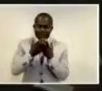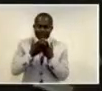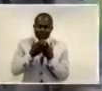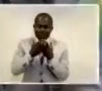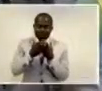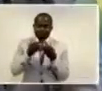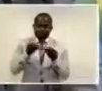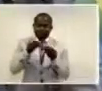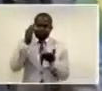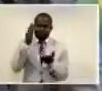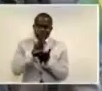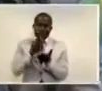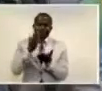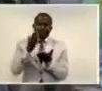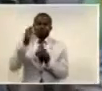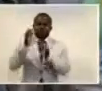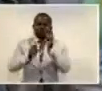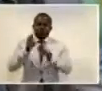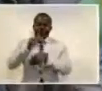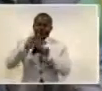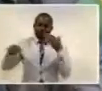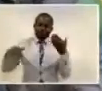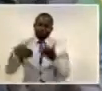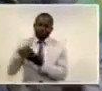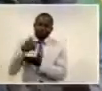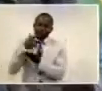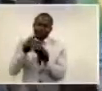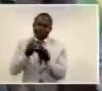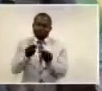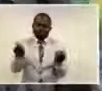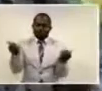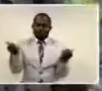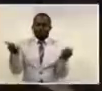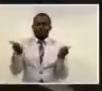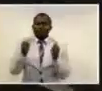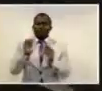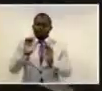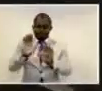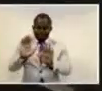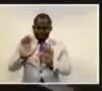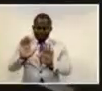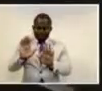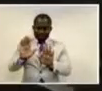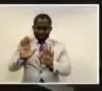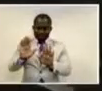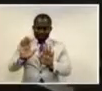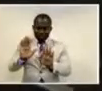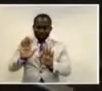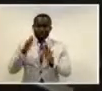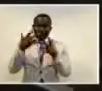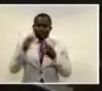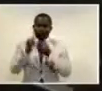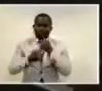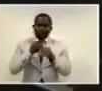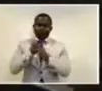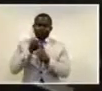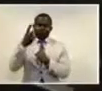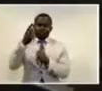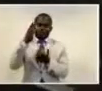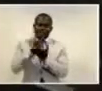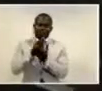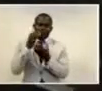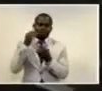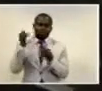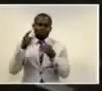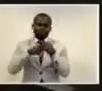ngo baduhagaritse dufite n'amata ayo yose yarangiritse reka tubanze twumve tumaze imyaka ibiri baduhagaritse mu kwa